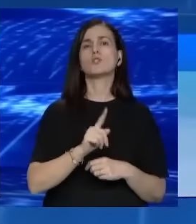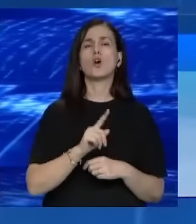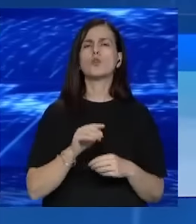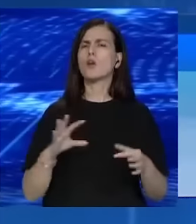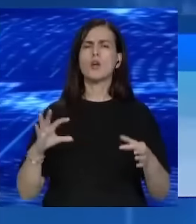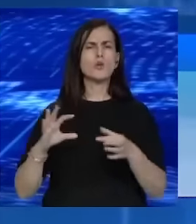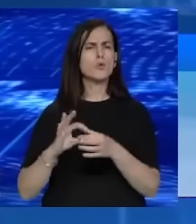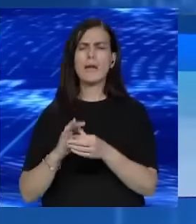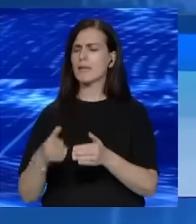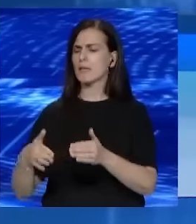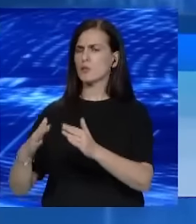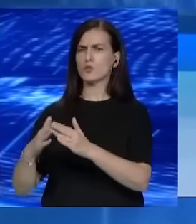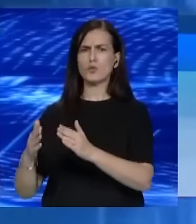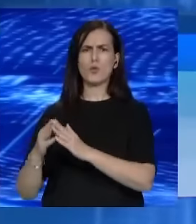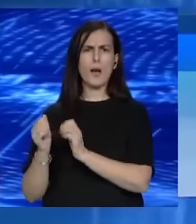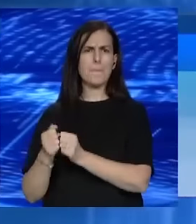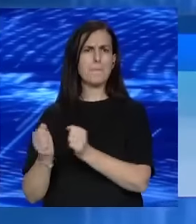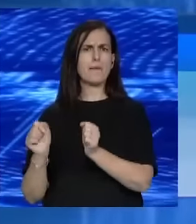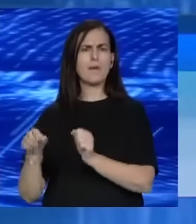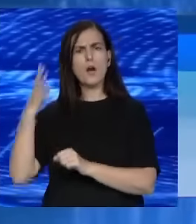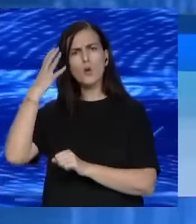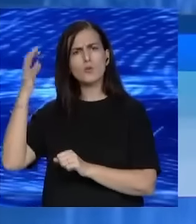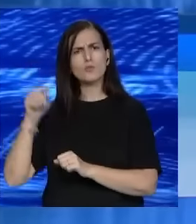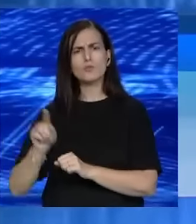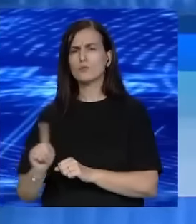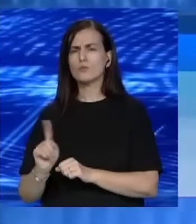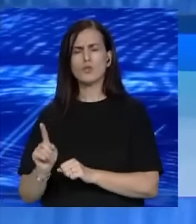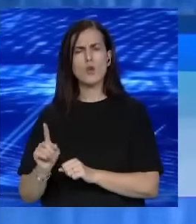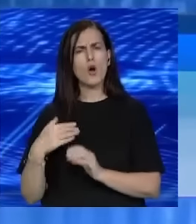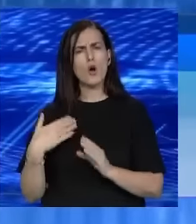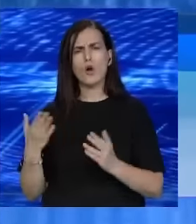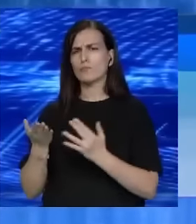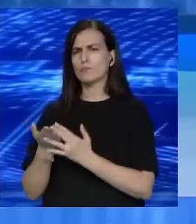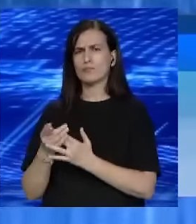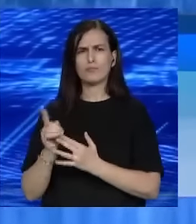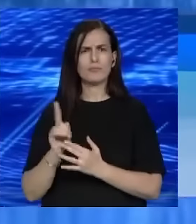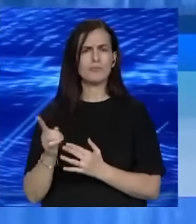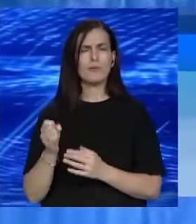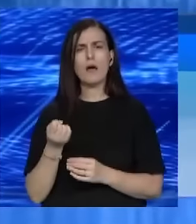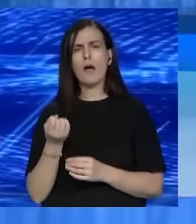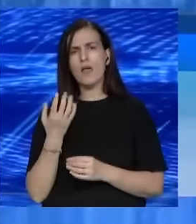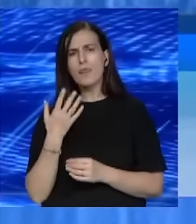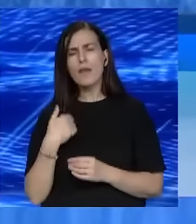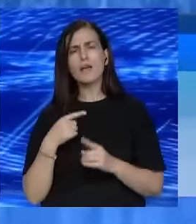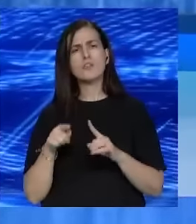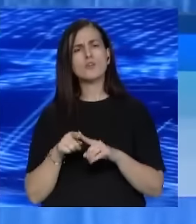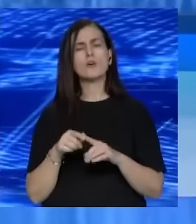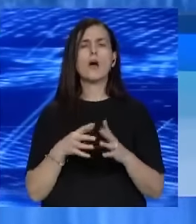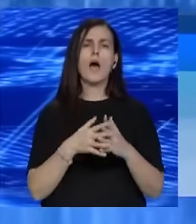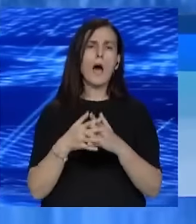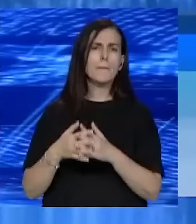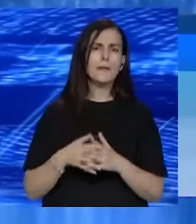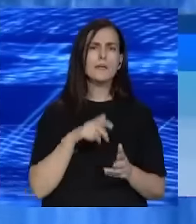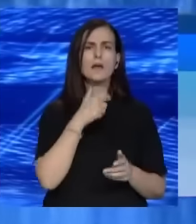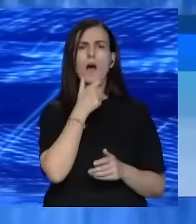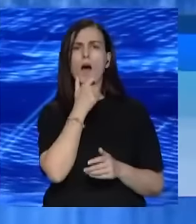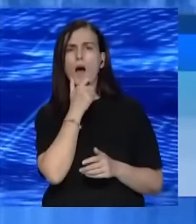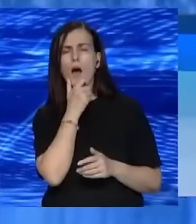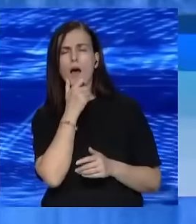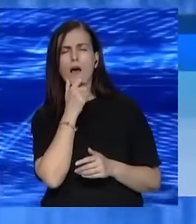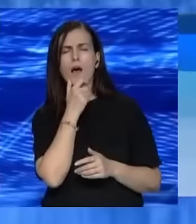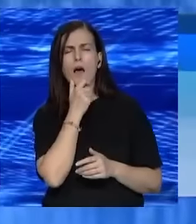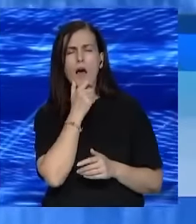ta prek punën e tyre. Ambasadorët e Shteteve të Bashkuara të Amerikës, Bashkimit Evropian, Britanisë së Madhe u shprehen se s'mund të ketë kthim pas të